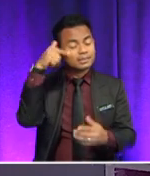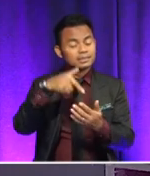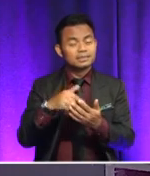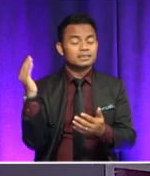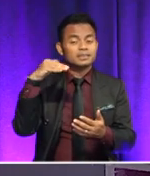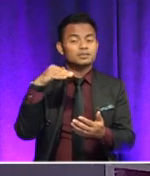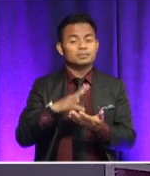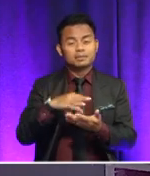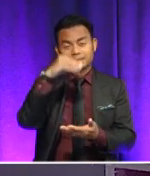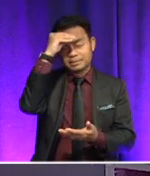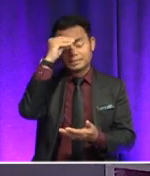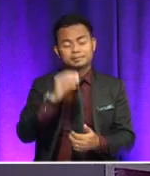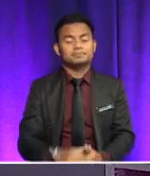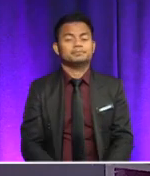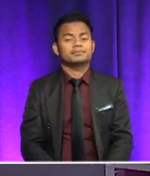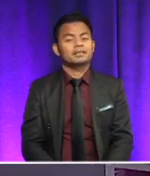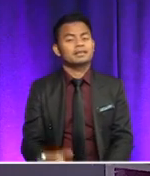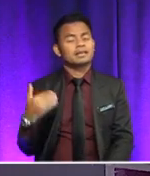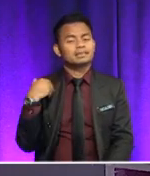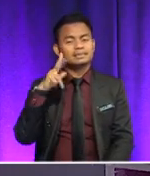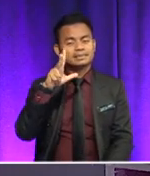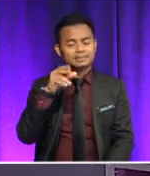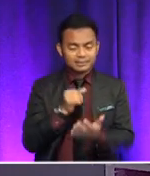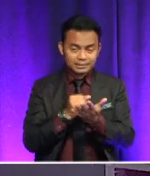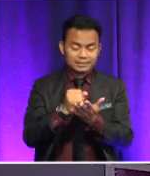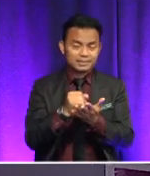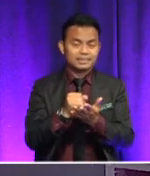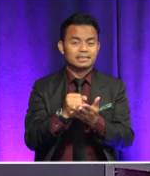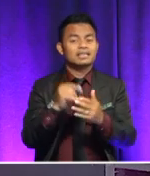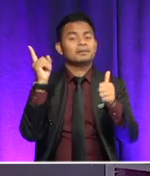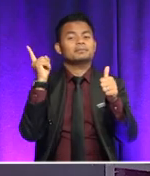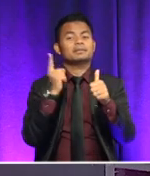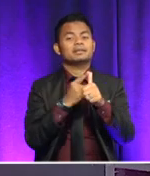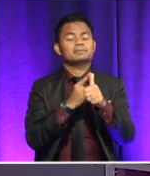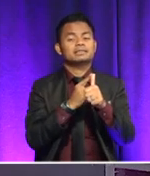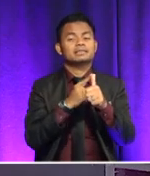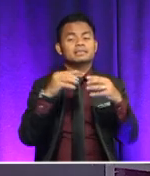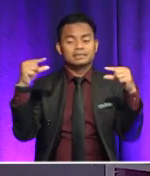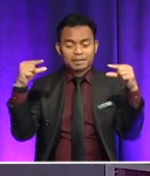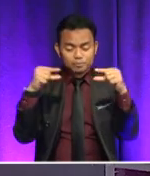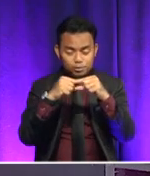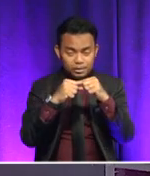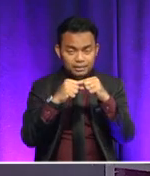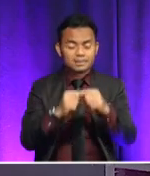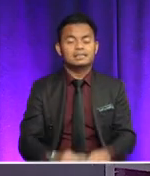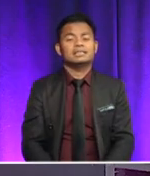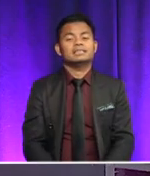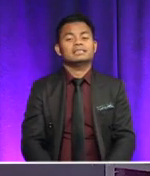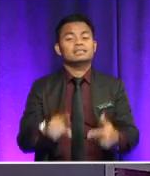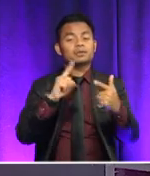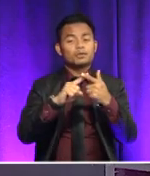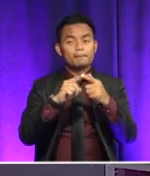ini ada tiga jenis ayat majmu yang pertama ayat majmu gabungan yang kedua ayat majmu